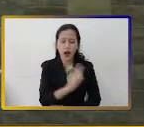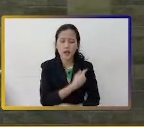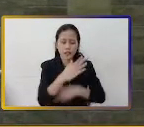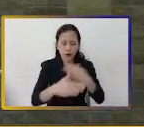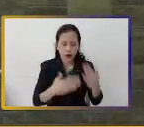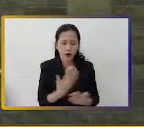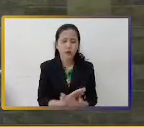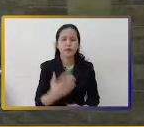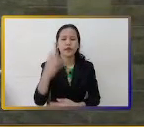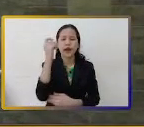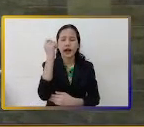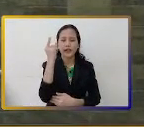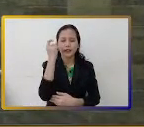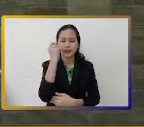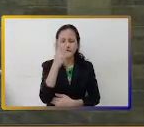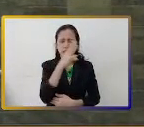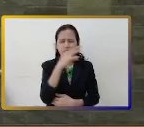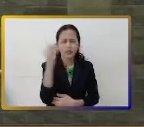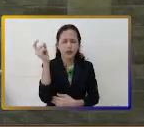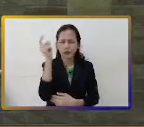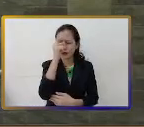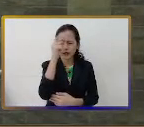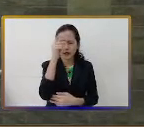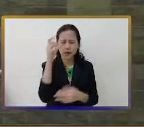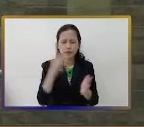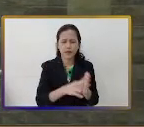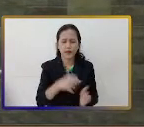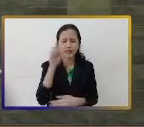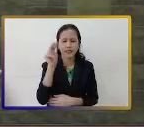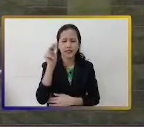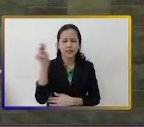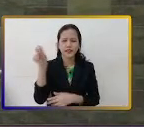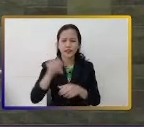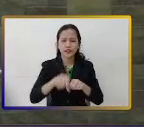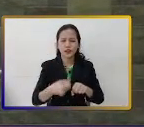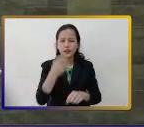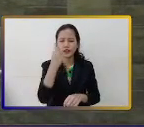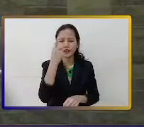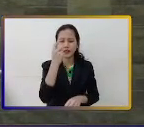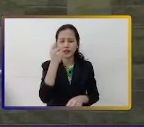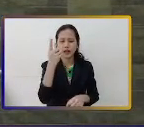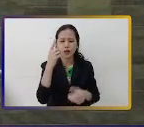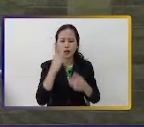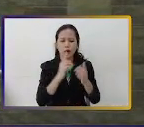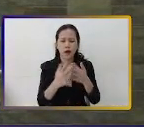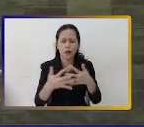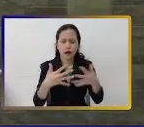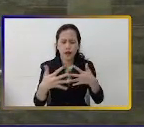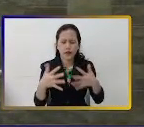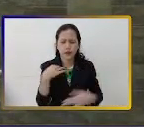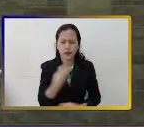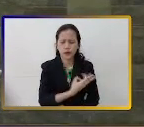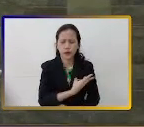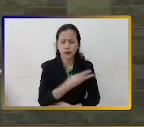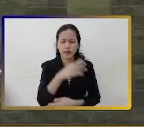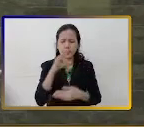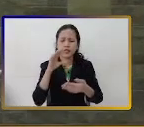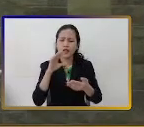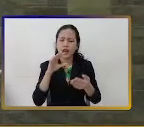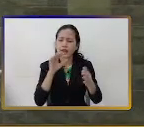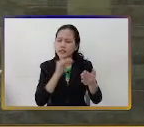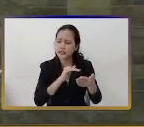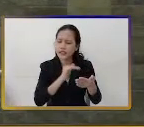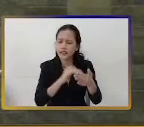that they need upang maintindihan po namin ang aming pong pag-uusapan. At huwag yung pahintulutan ang diablo ay magkaroon po ng puwang sa aming kalagitnaan po ngayon,